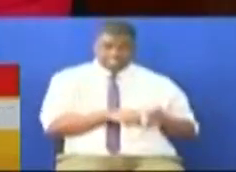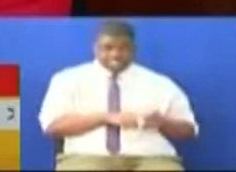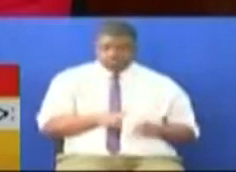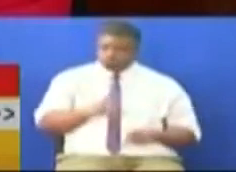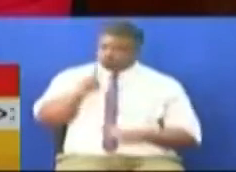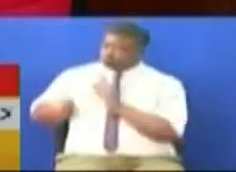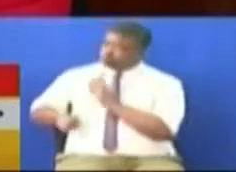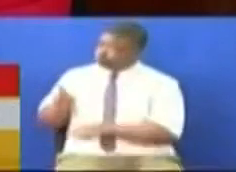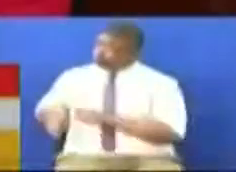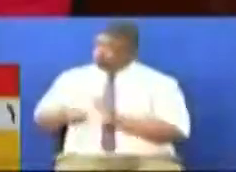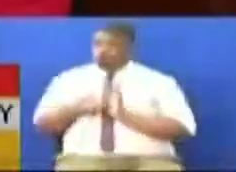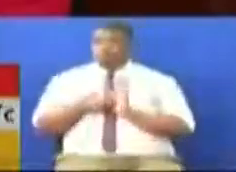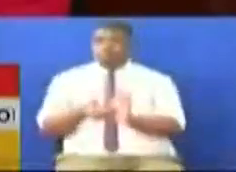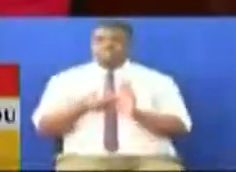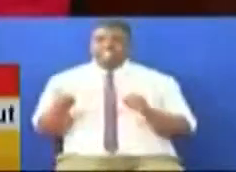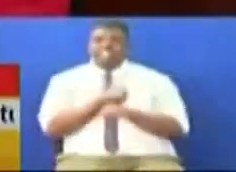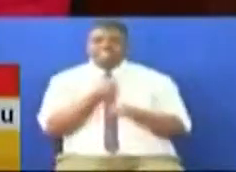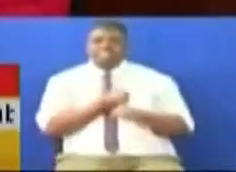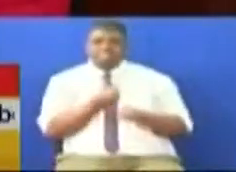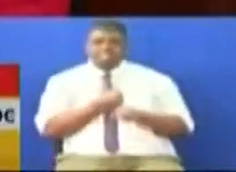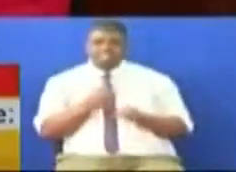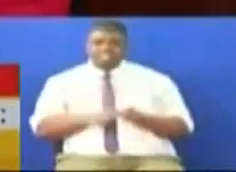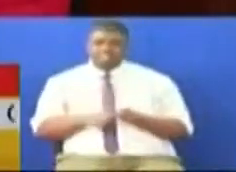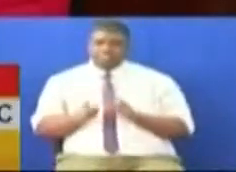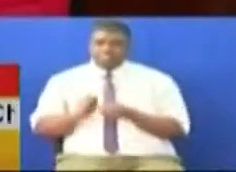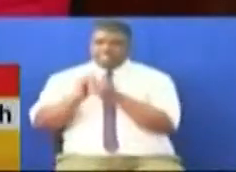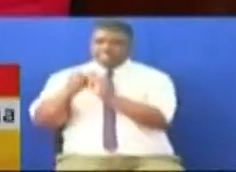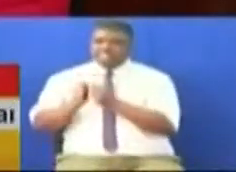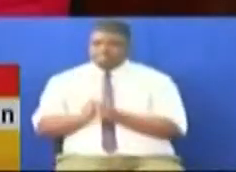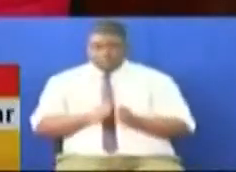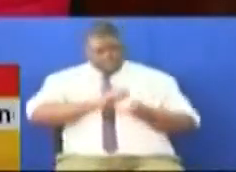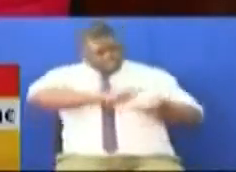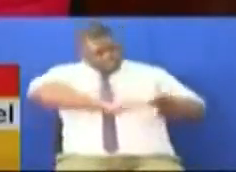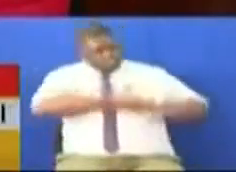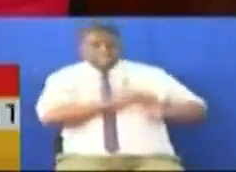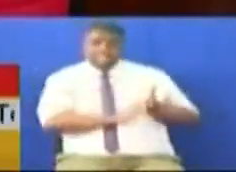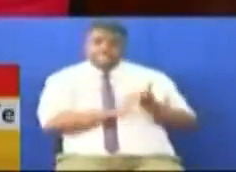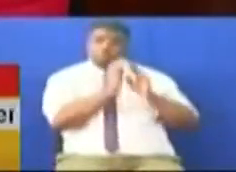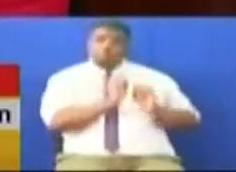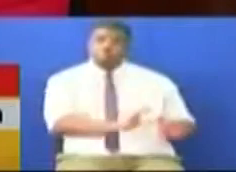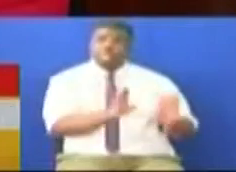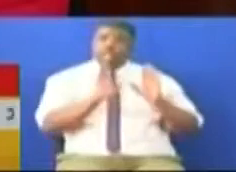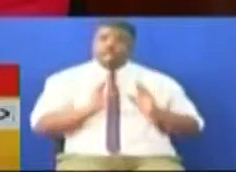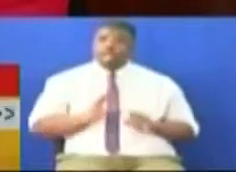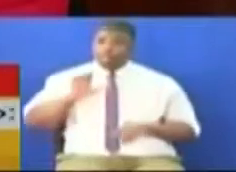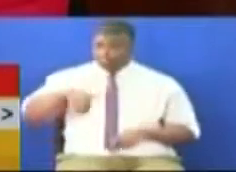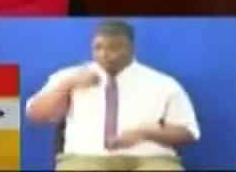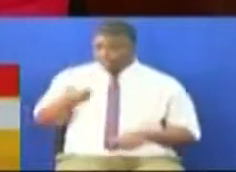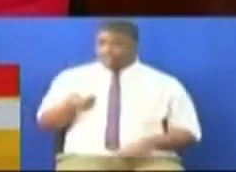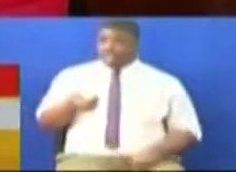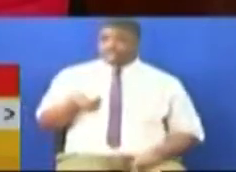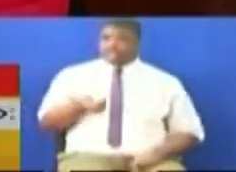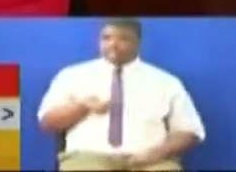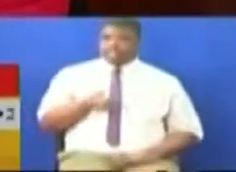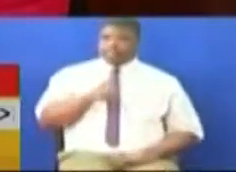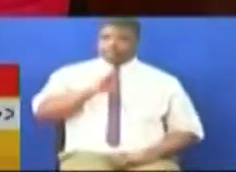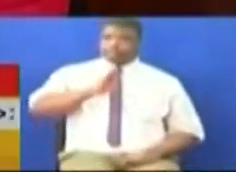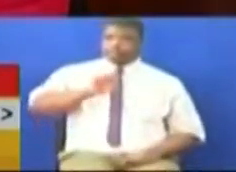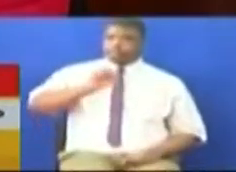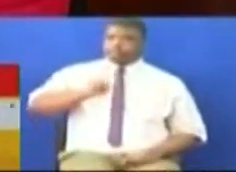kuwauliza, wameonyesha kwamba wanafanya readjustment na negotiation upya, na badala yake bando moja watauziwa kwa